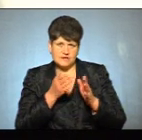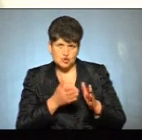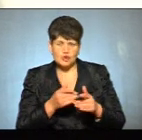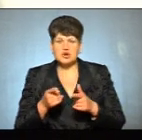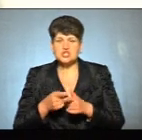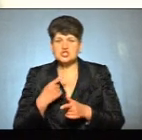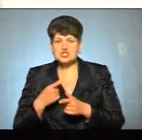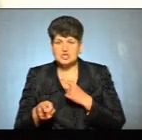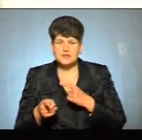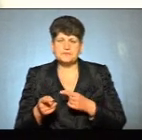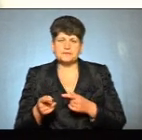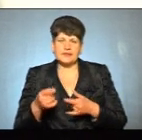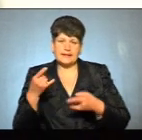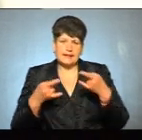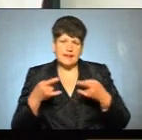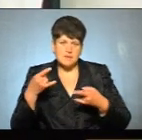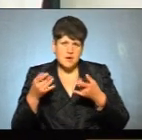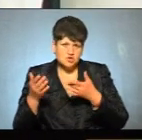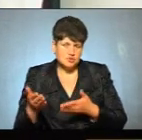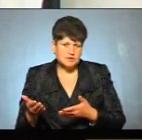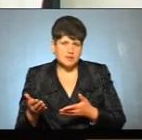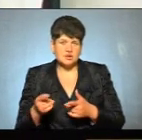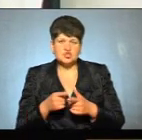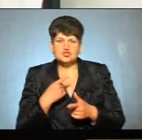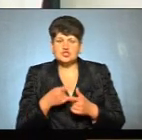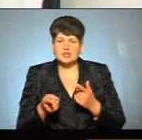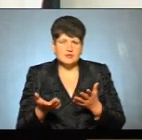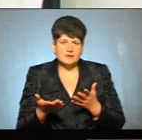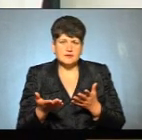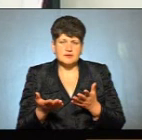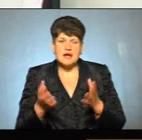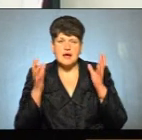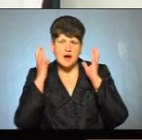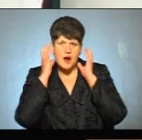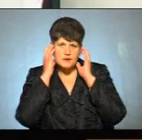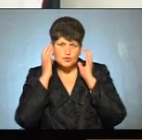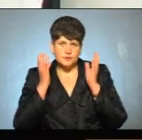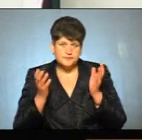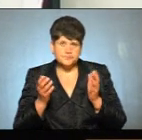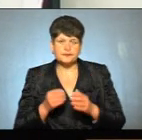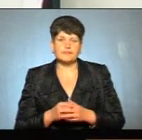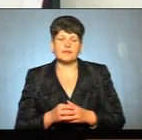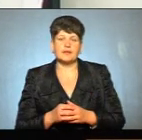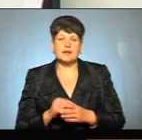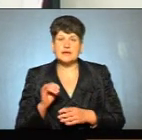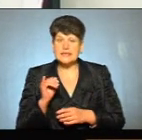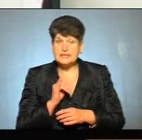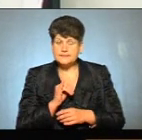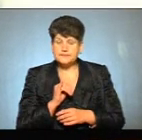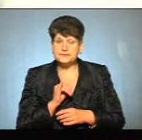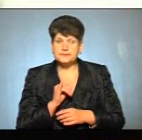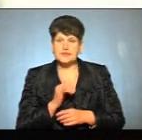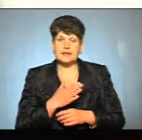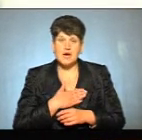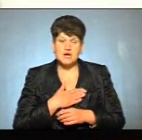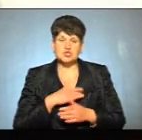чи через телебачення, чи через радіотрансляції. І